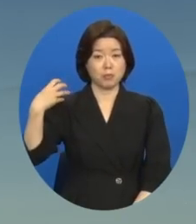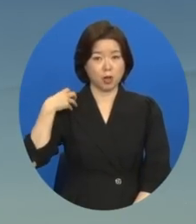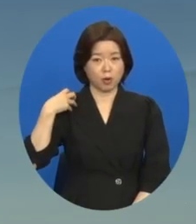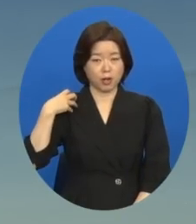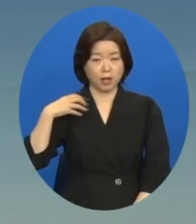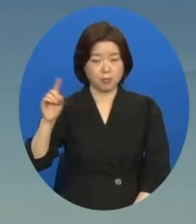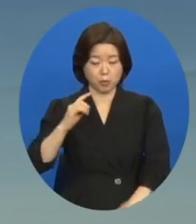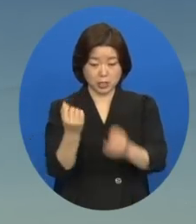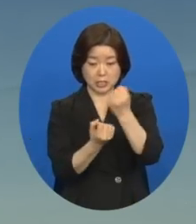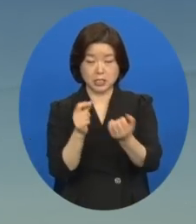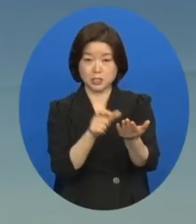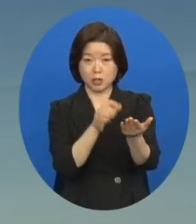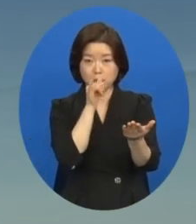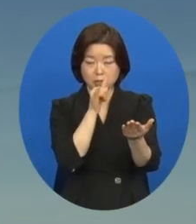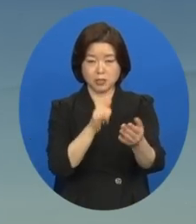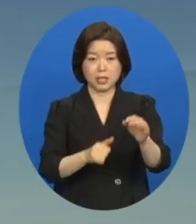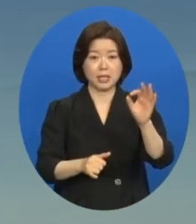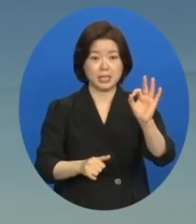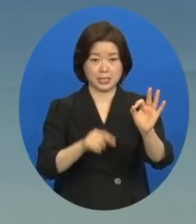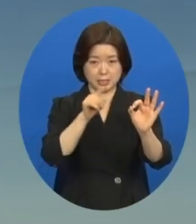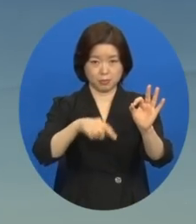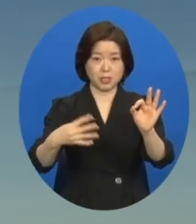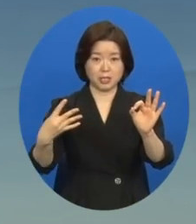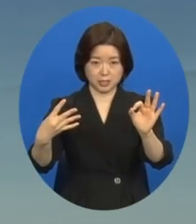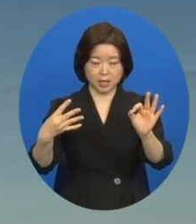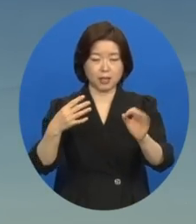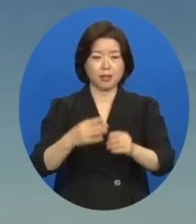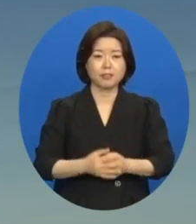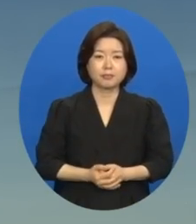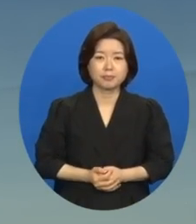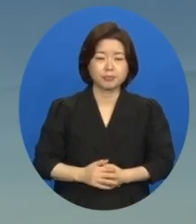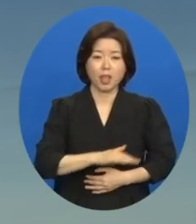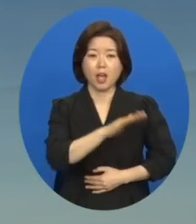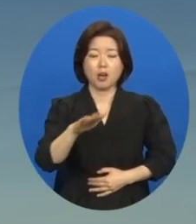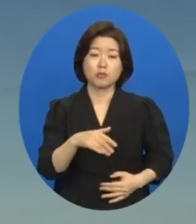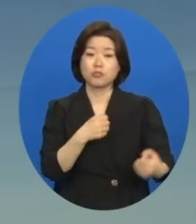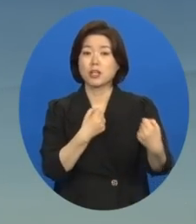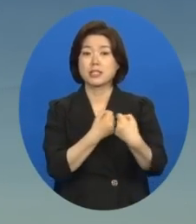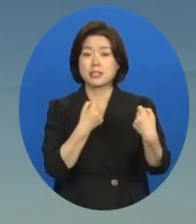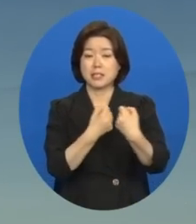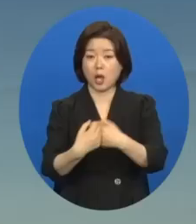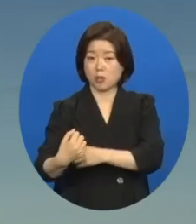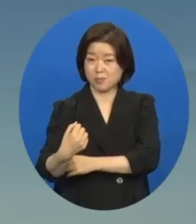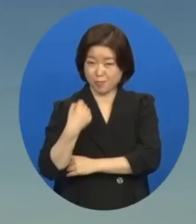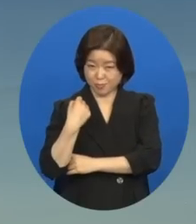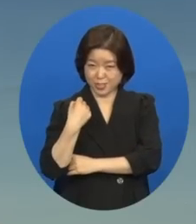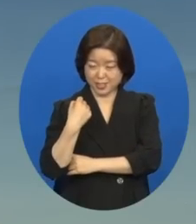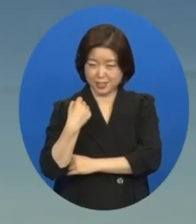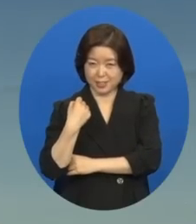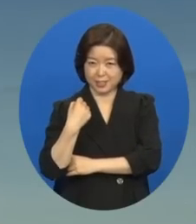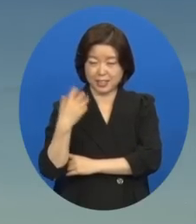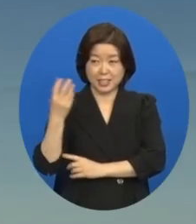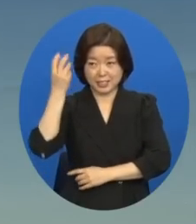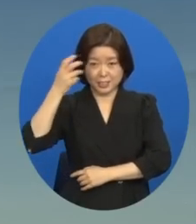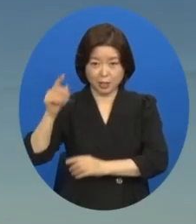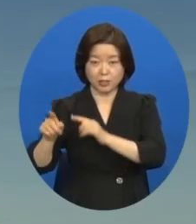이렇게 설명합니다. 10장 4절 말씀입니다. 우리의 싸우는 무기는 성령의